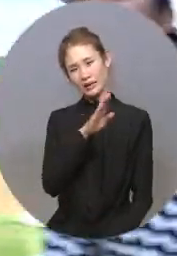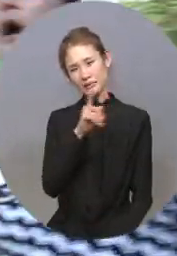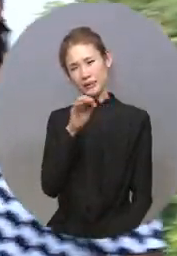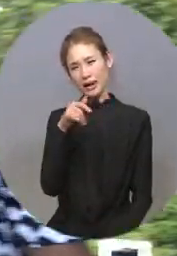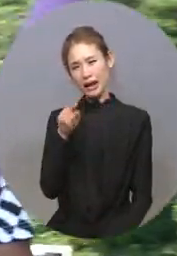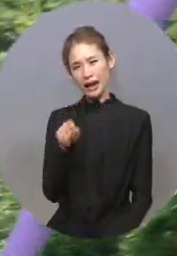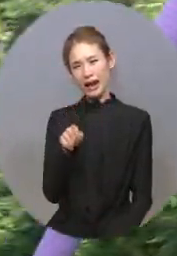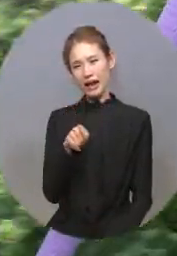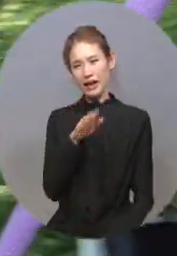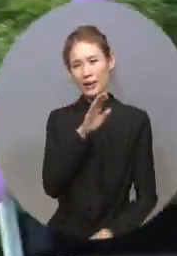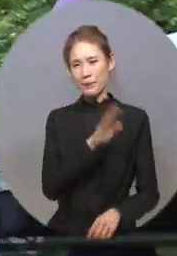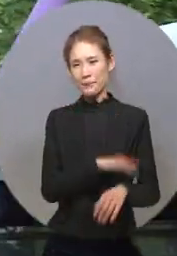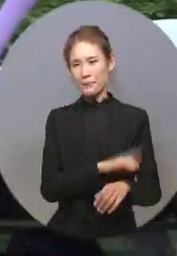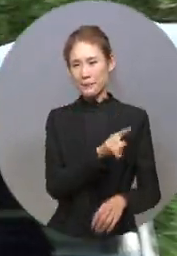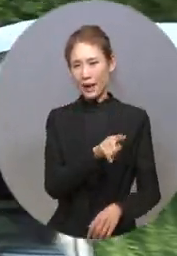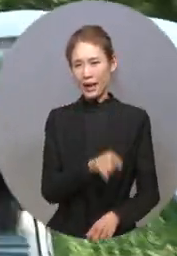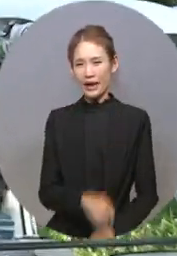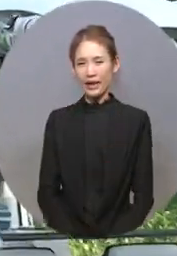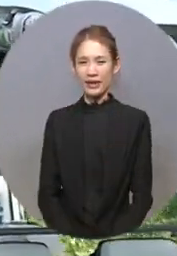왼쪽 벙커. 아.